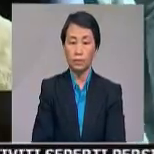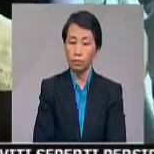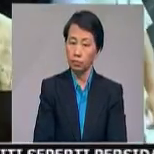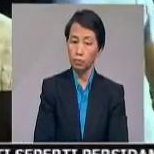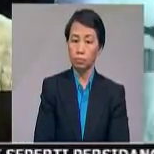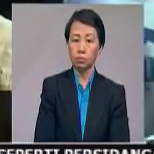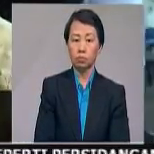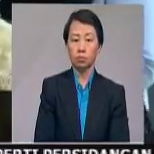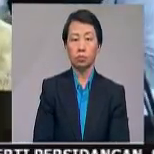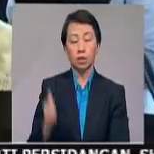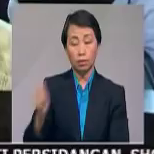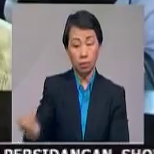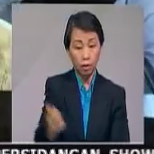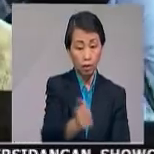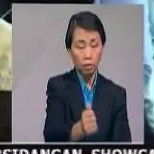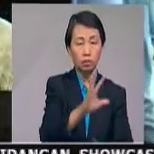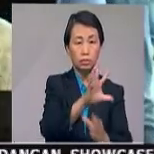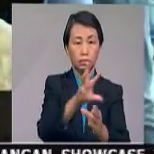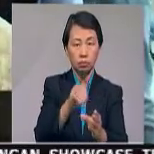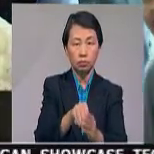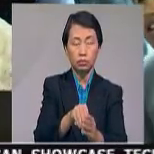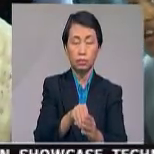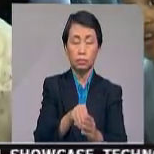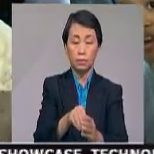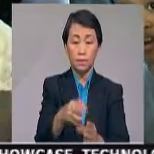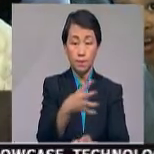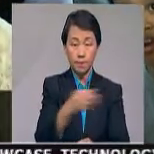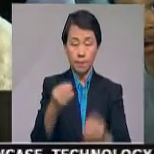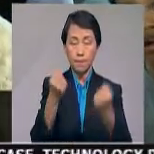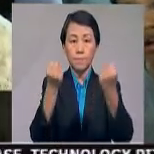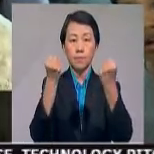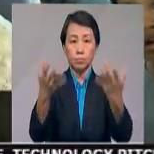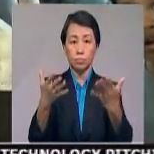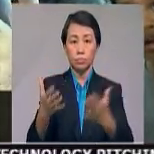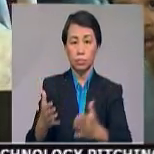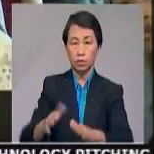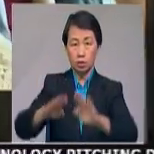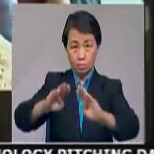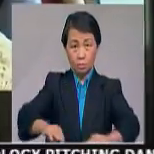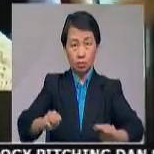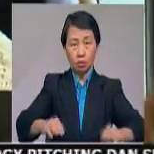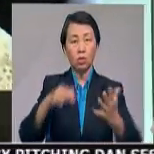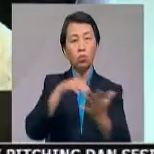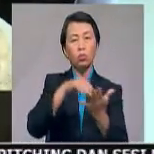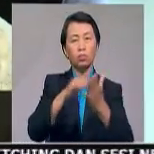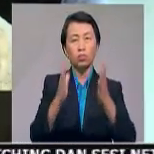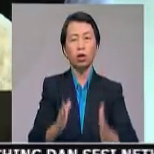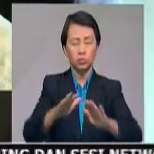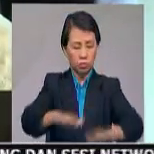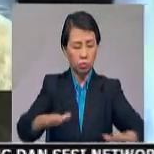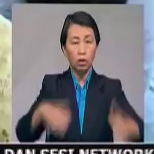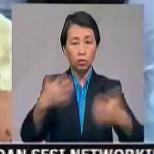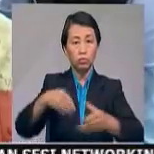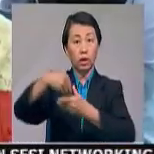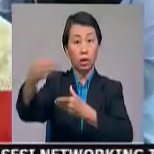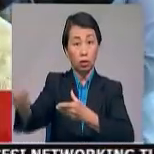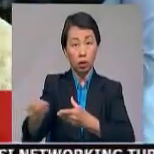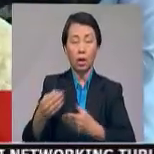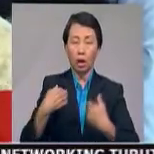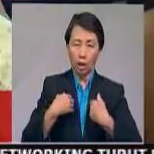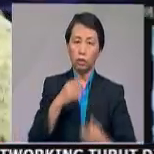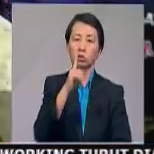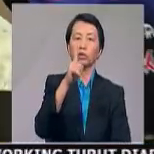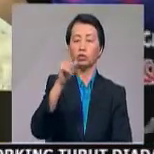Dalam lawat masa-masa yang terlibat dan kebanyakan masa kanak-kanak dah keluar kecuali seorang